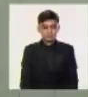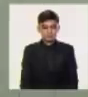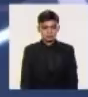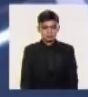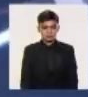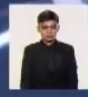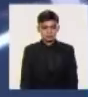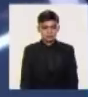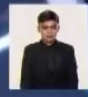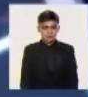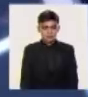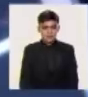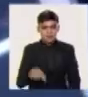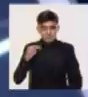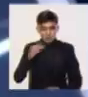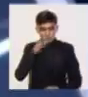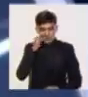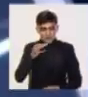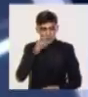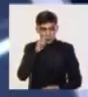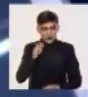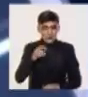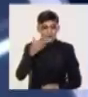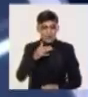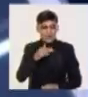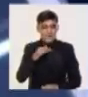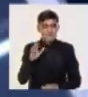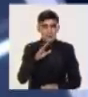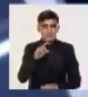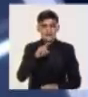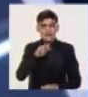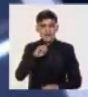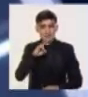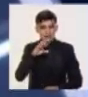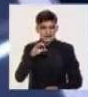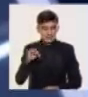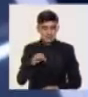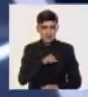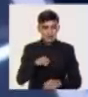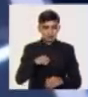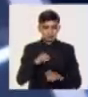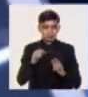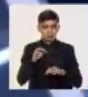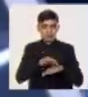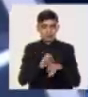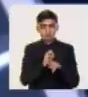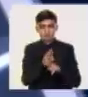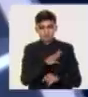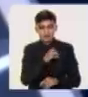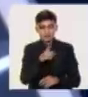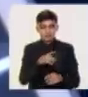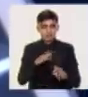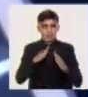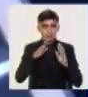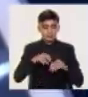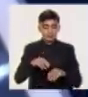область. Президент Украины Владимир Зеленский заболел коронавирусом. Он самоизолировался, но продолжает работать.